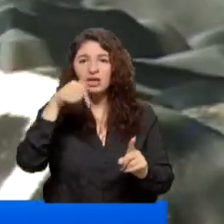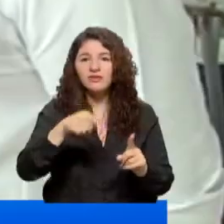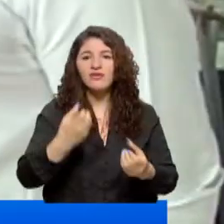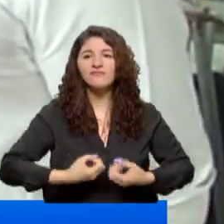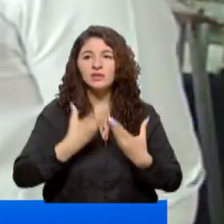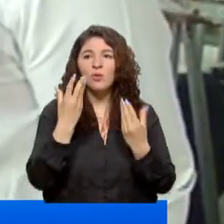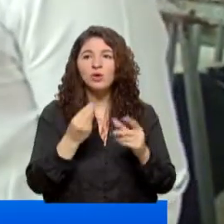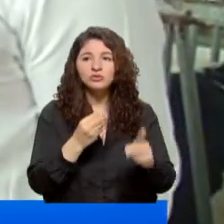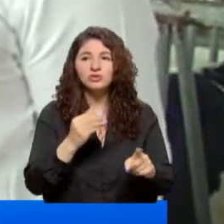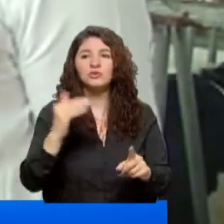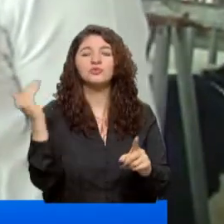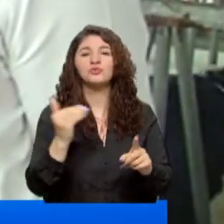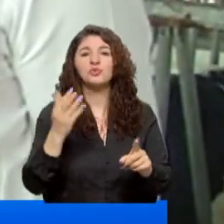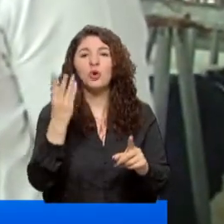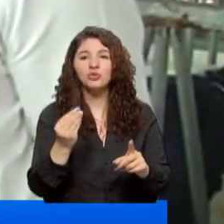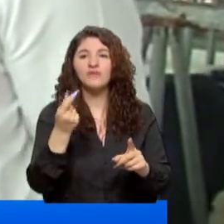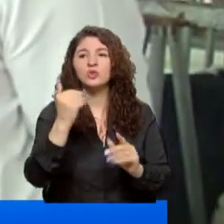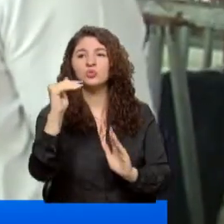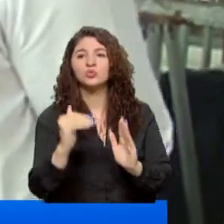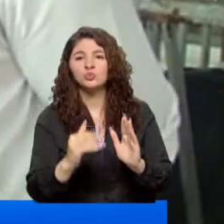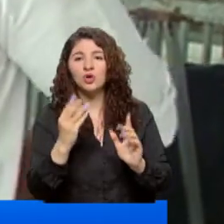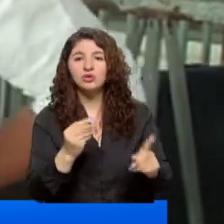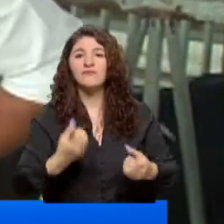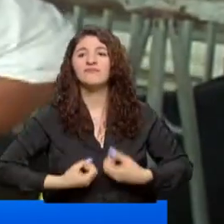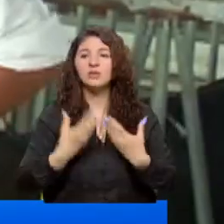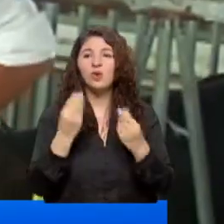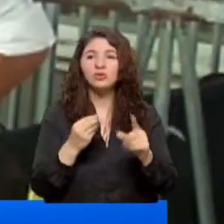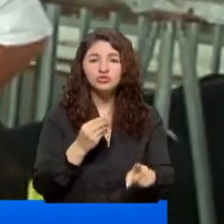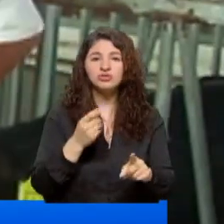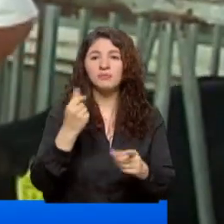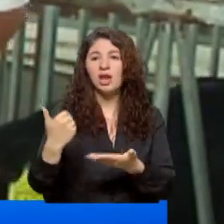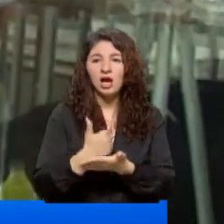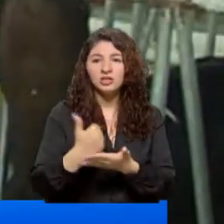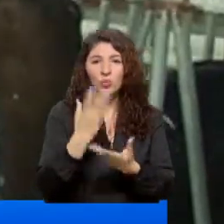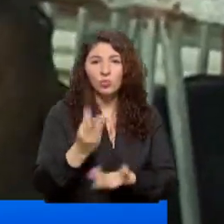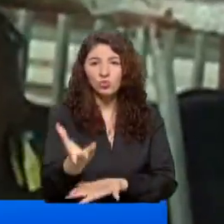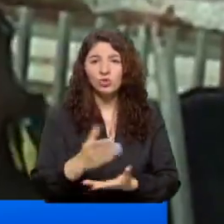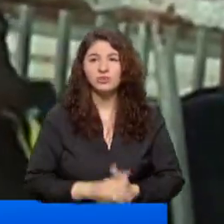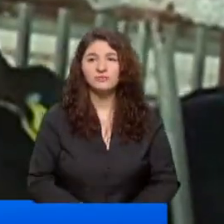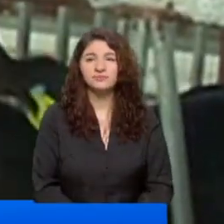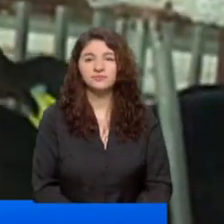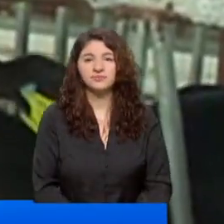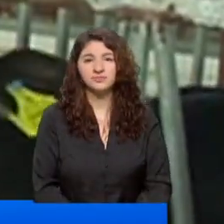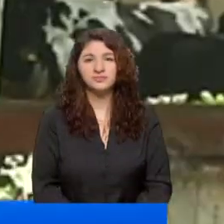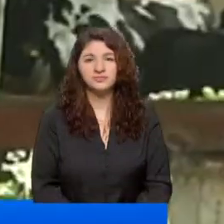Türkiye'nin verim olduğu zaman ucuzlama oluyor fiyat ucuz diyor verim olduğu zaman para kazanılıyor